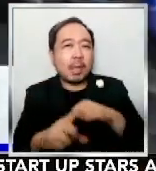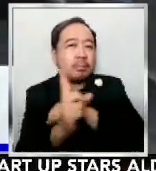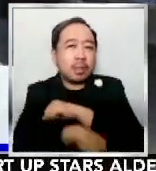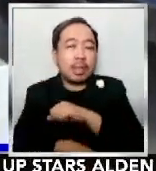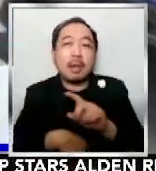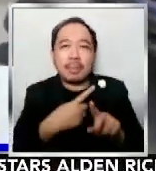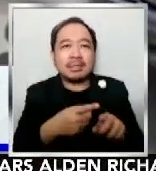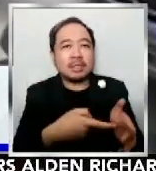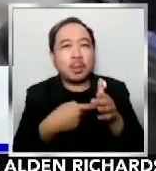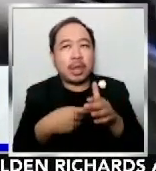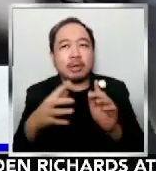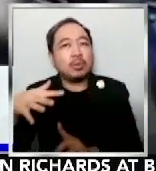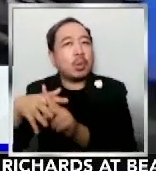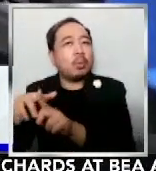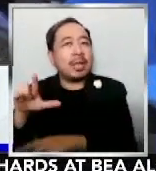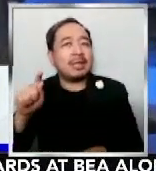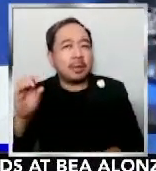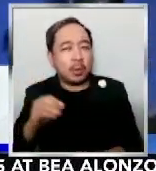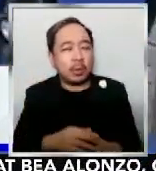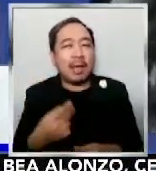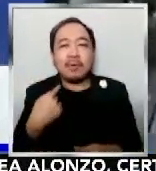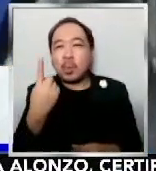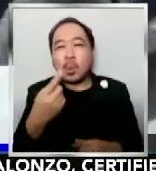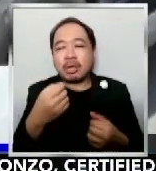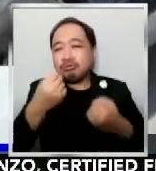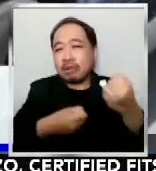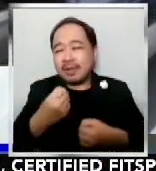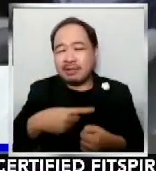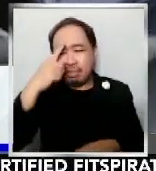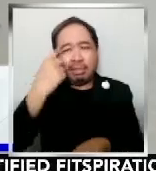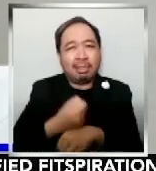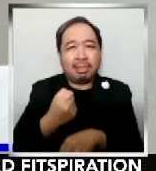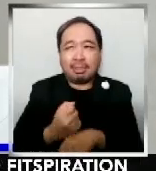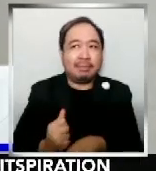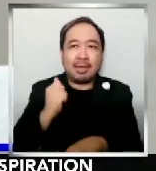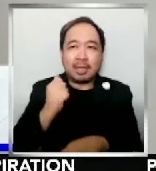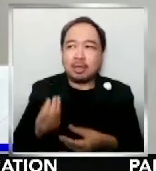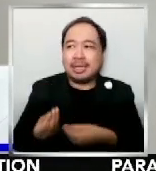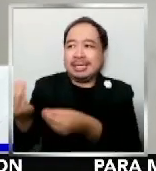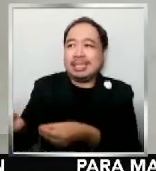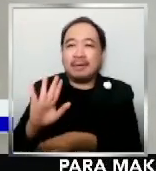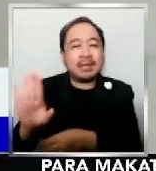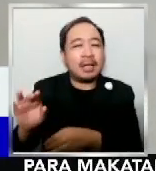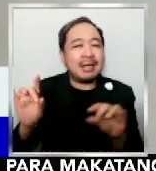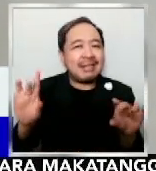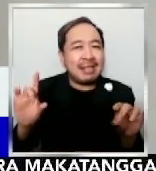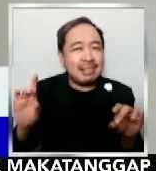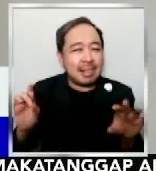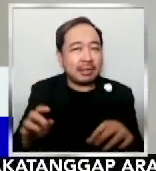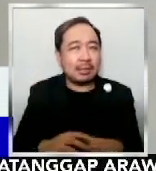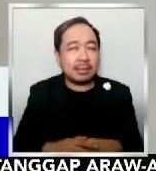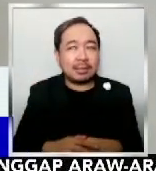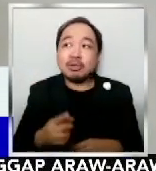LTO. May driver pa raw na nagmatigas at ayaw mag-surrender ng kanyang blinker. Hinahanapan pa kami ng mission order.